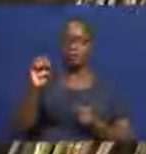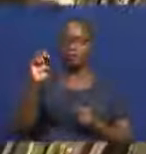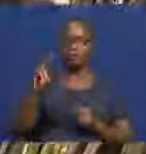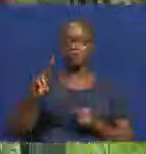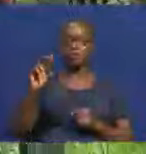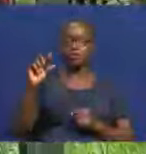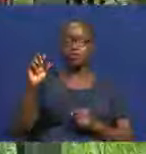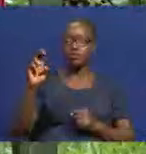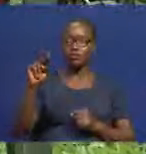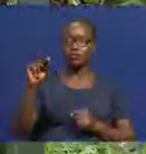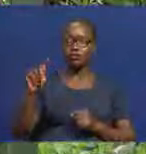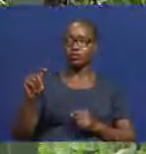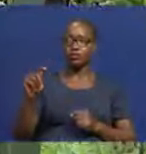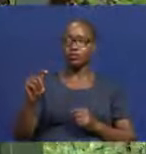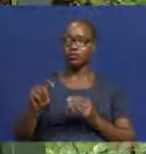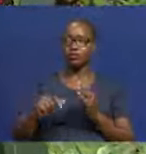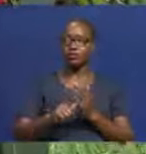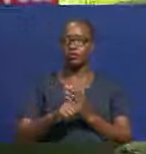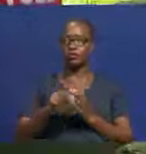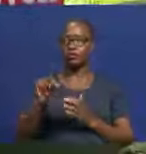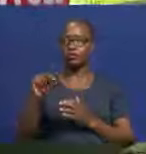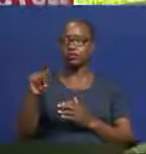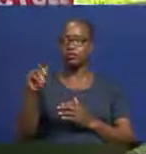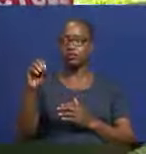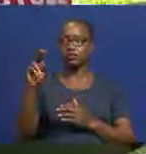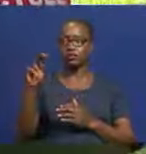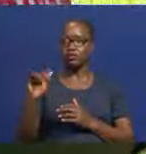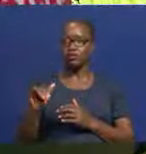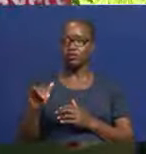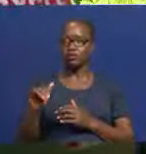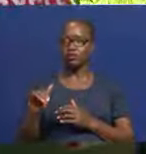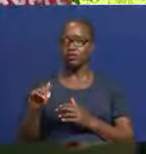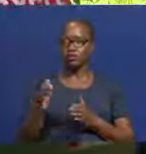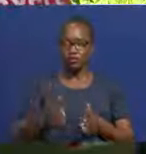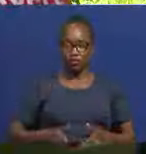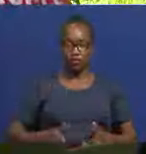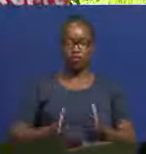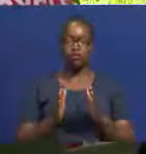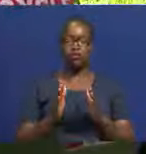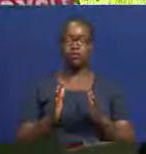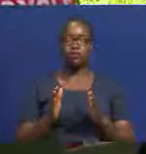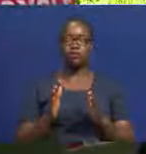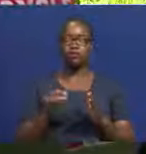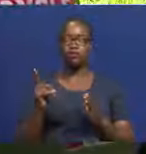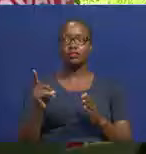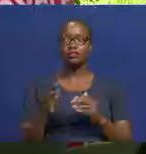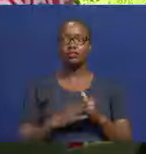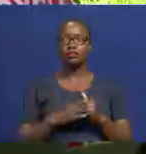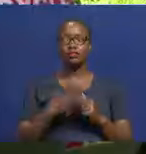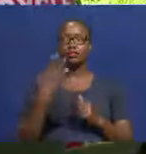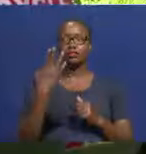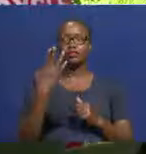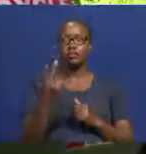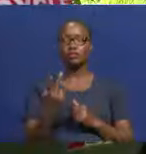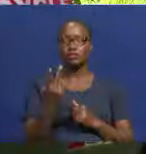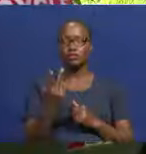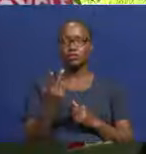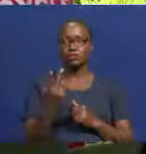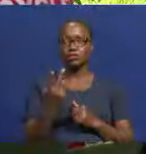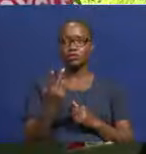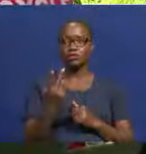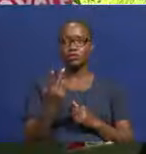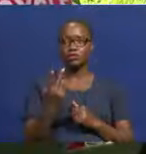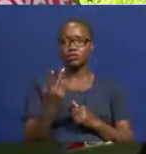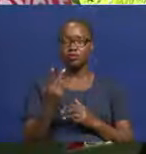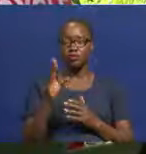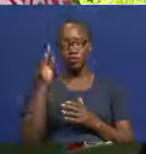his home. Mimi majina ni Anton Chengo Madame, na nikazaliwa mwaka wa 1952, na